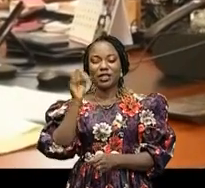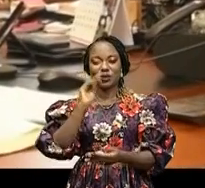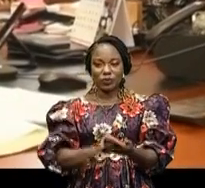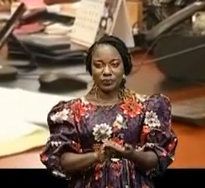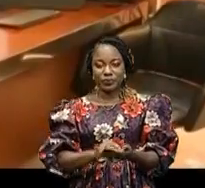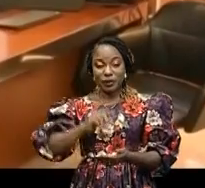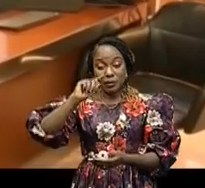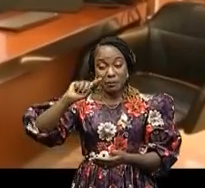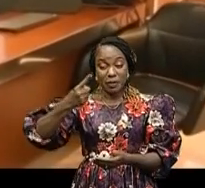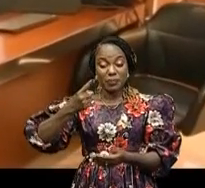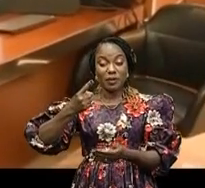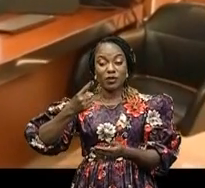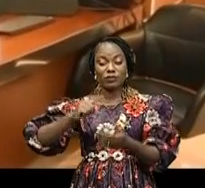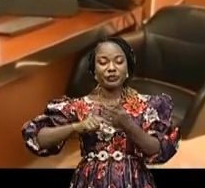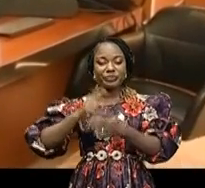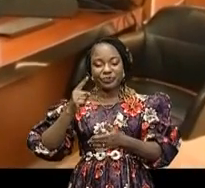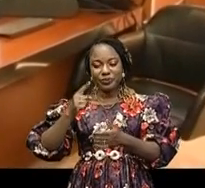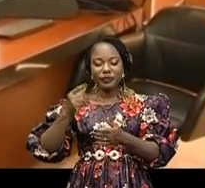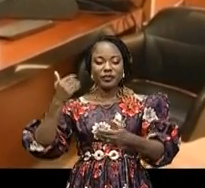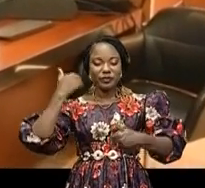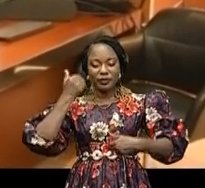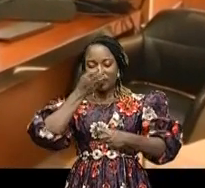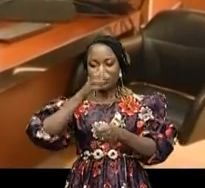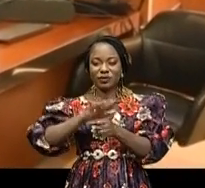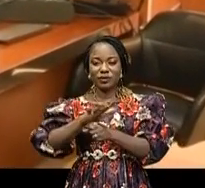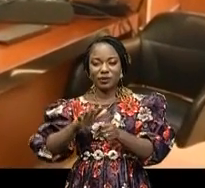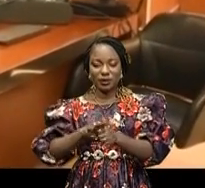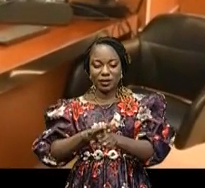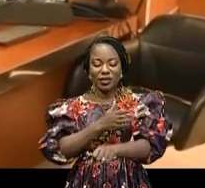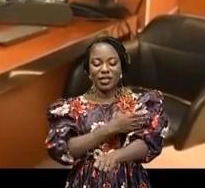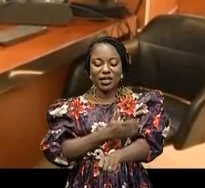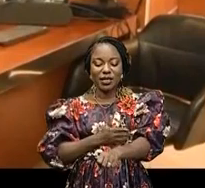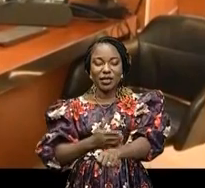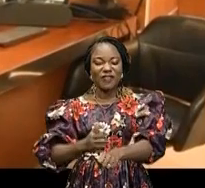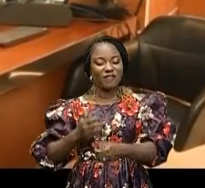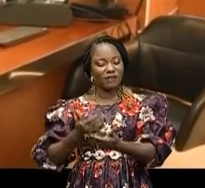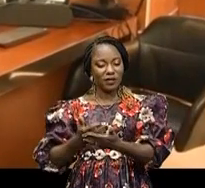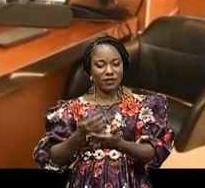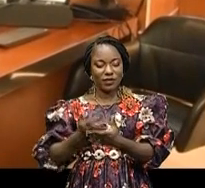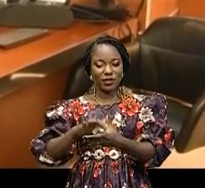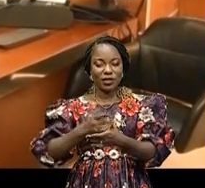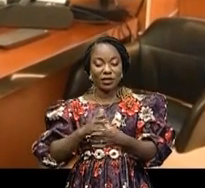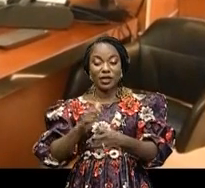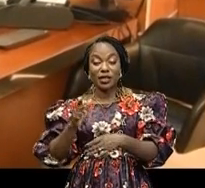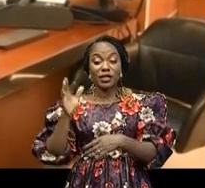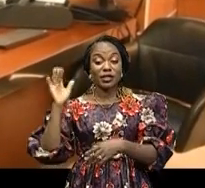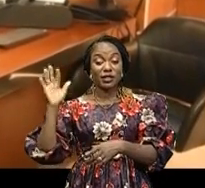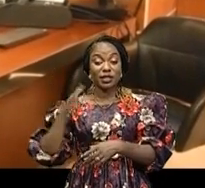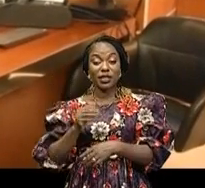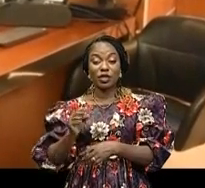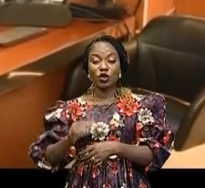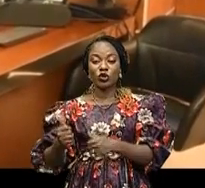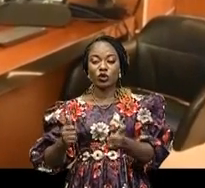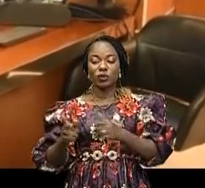la première fois que la pandémie à COVID-19 régresse de façon simultanée entre Kinshasa et les autres provinces, et